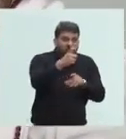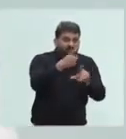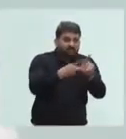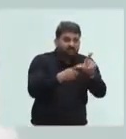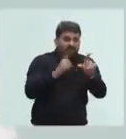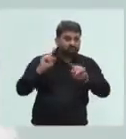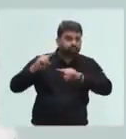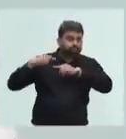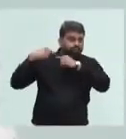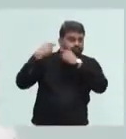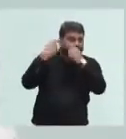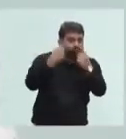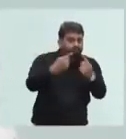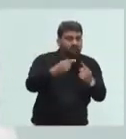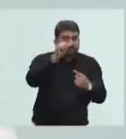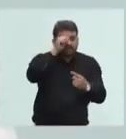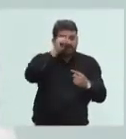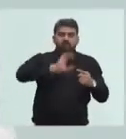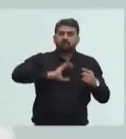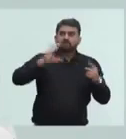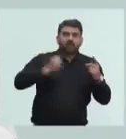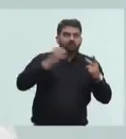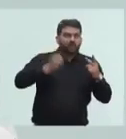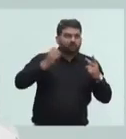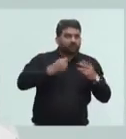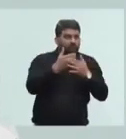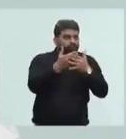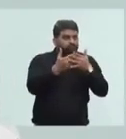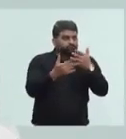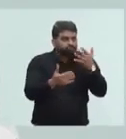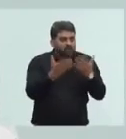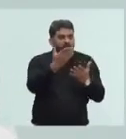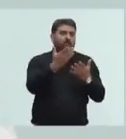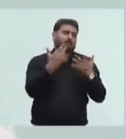साल से देश के लिए पदक जीत रहे हैं